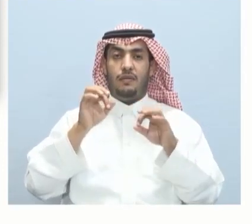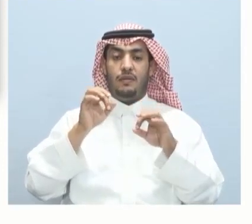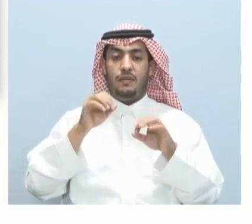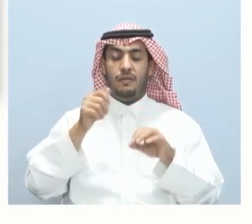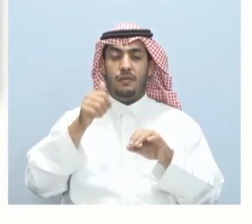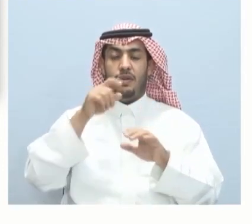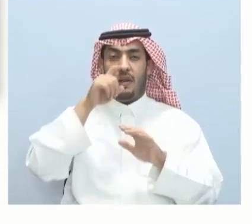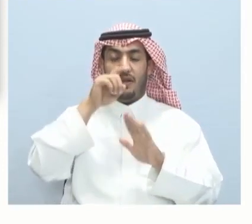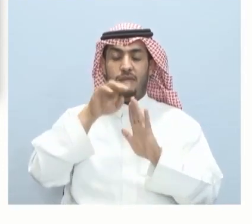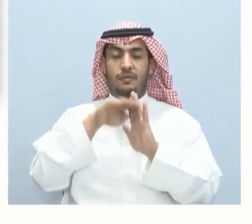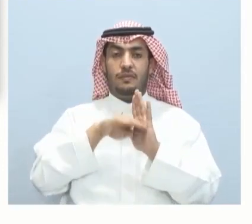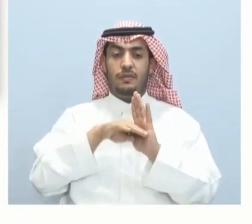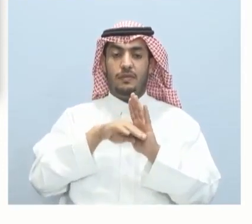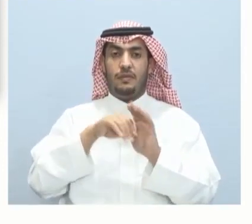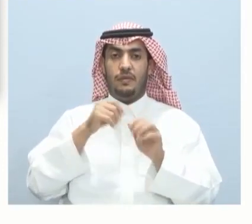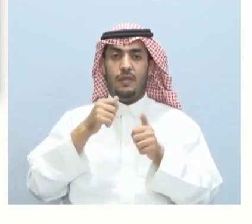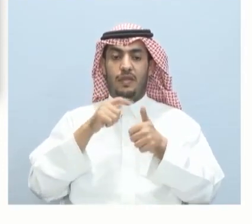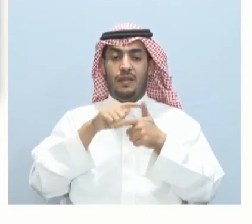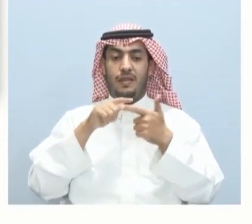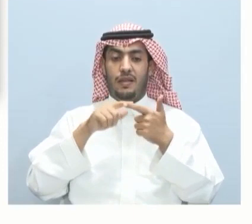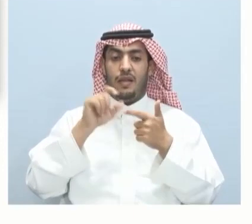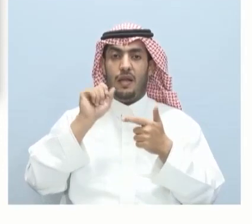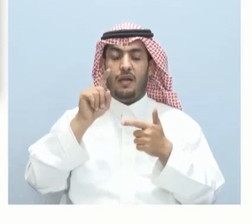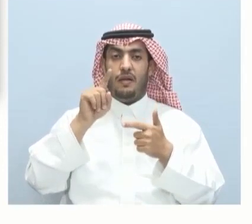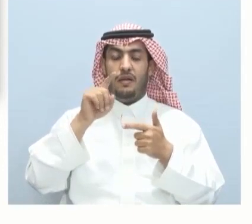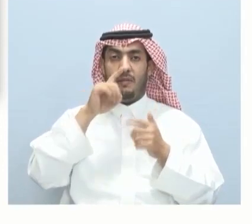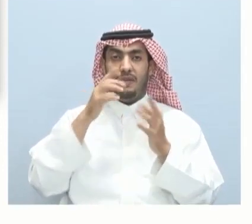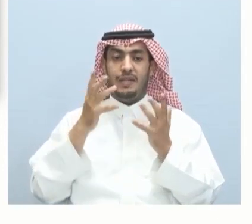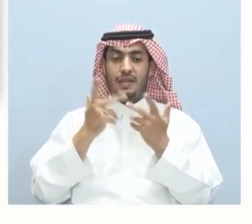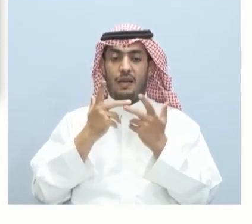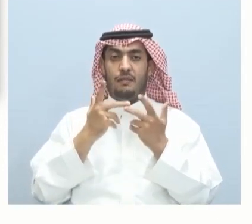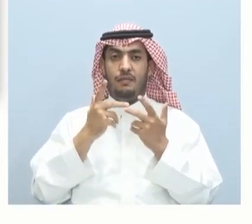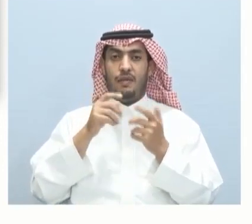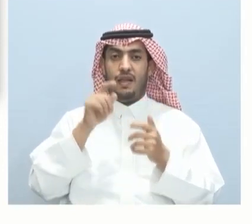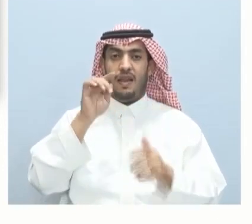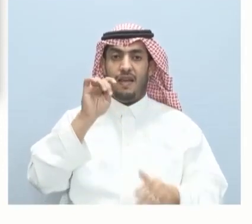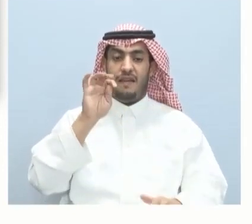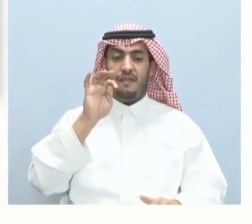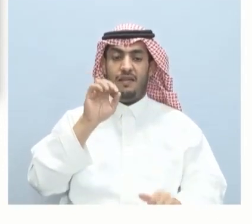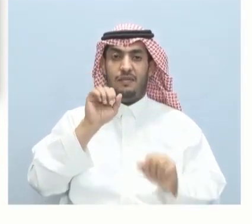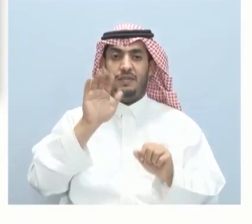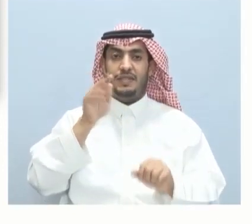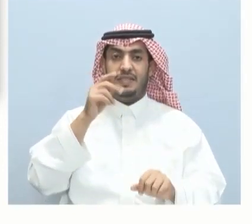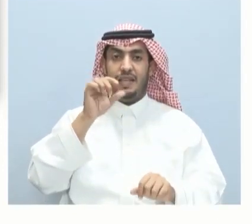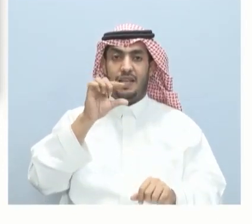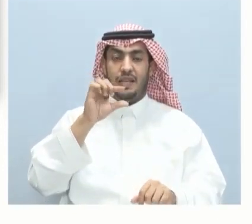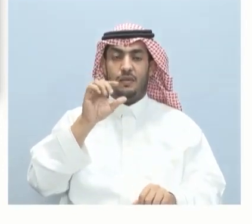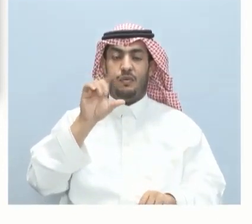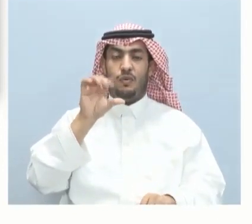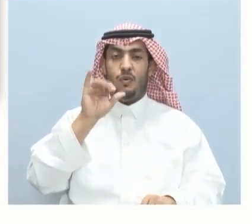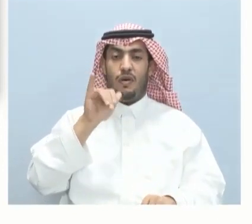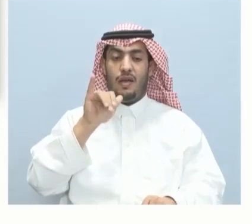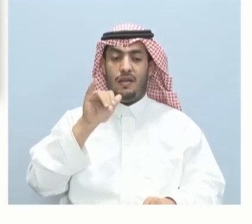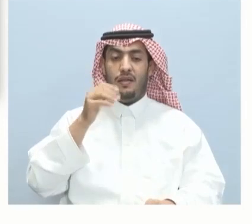يستوجب علي حاجتين اولا ان احسب الاف لكل من سعيد ولؤي